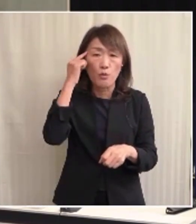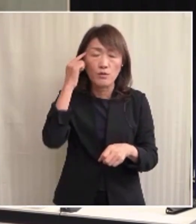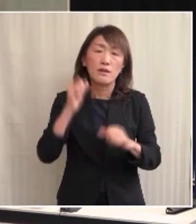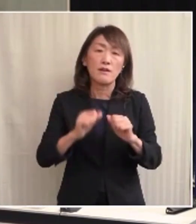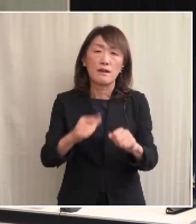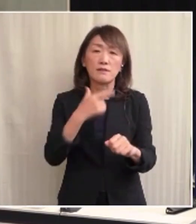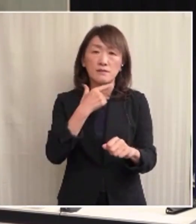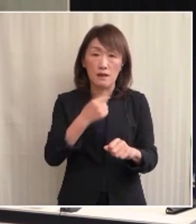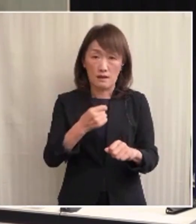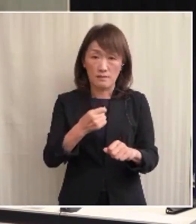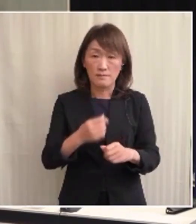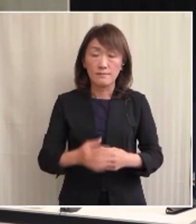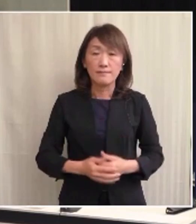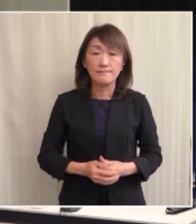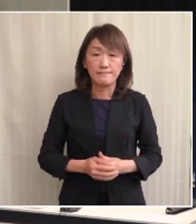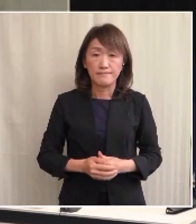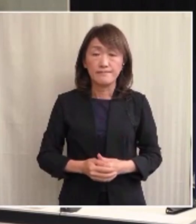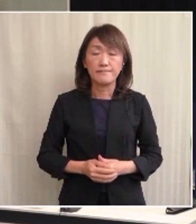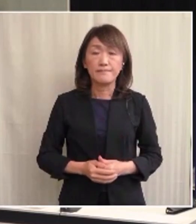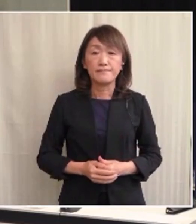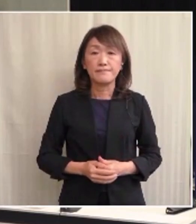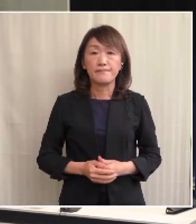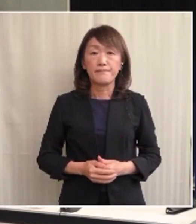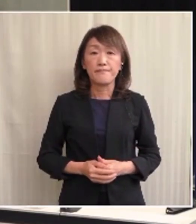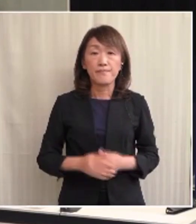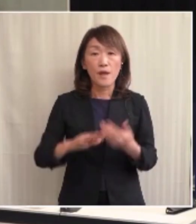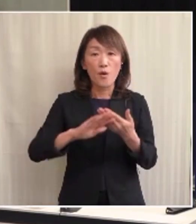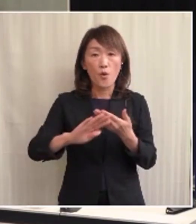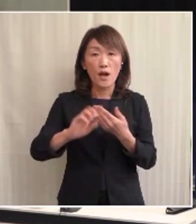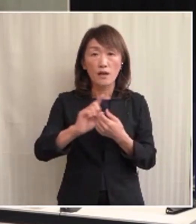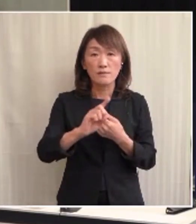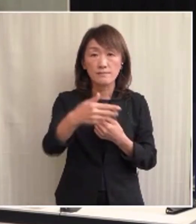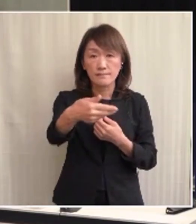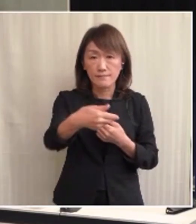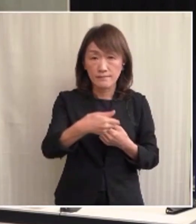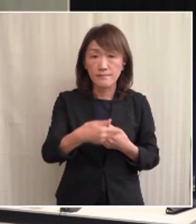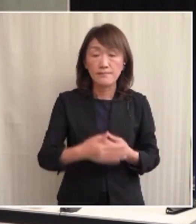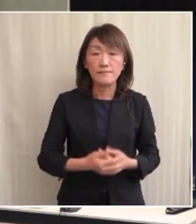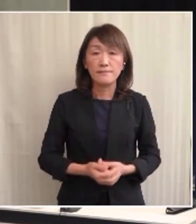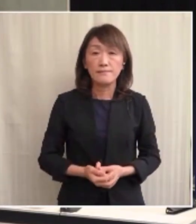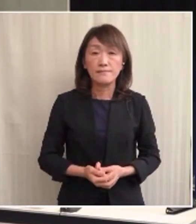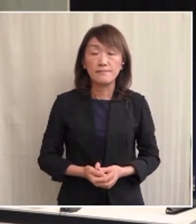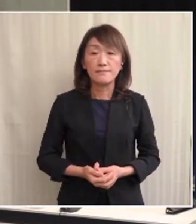考えています。 ありがとうございます。 その他いかがでしょうか。